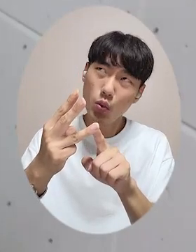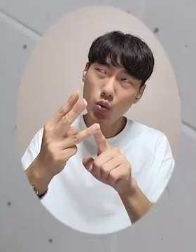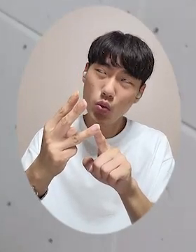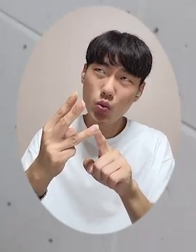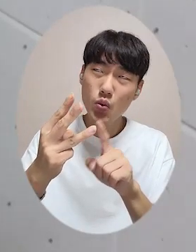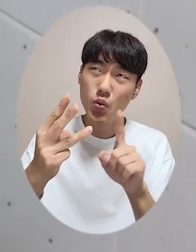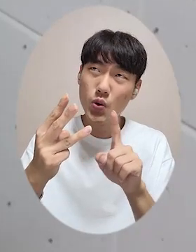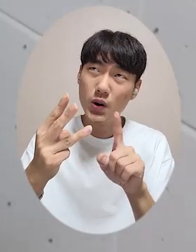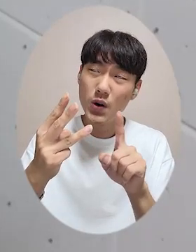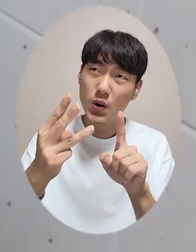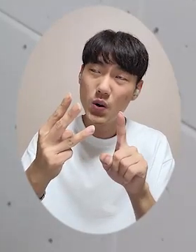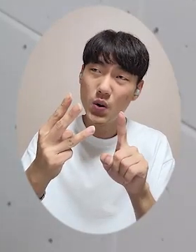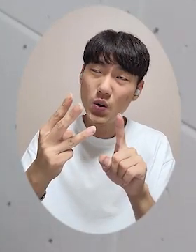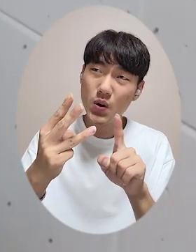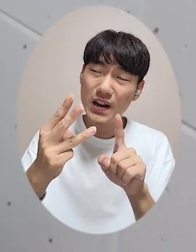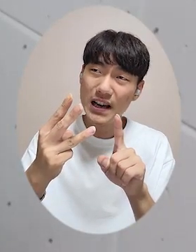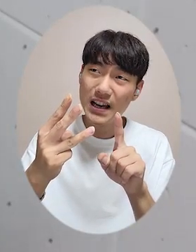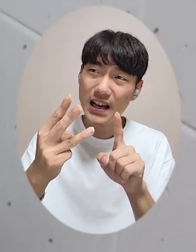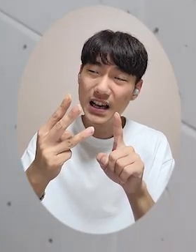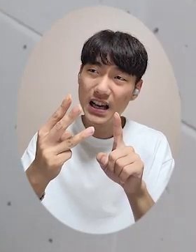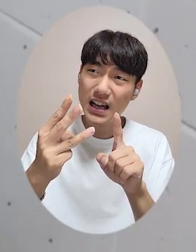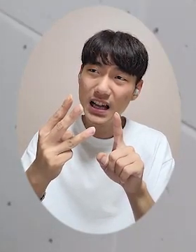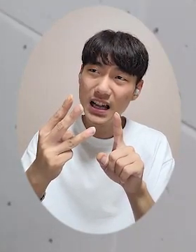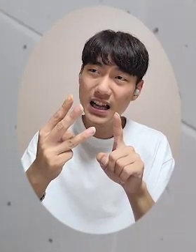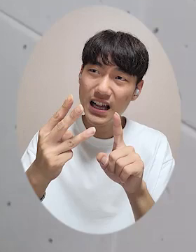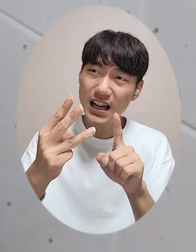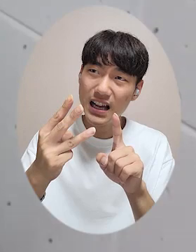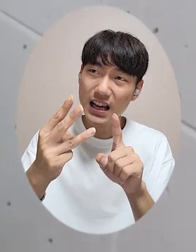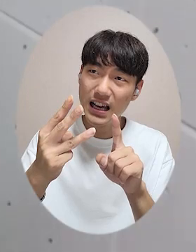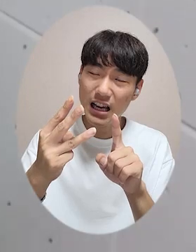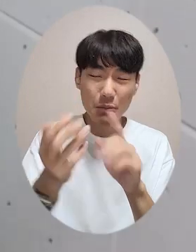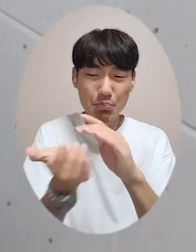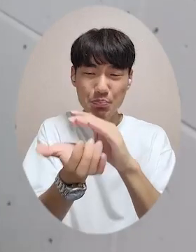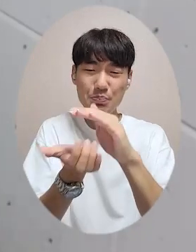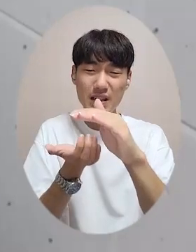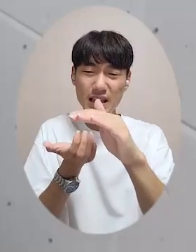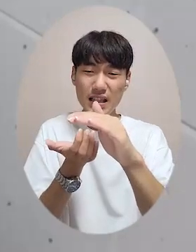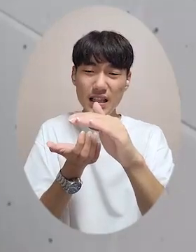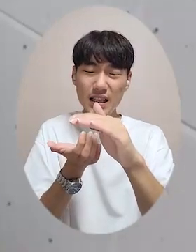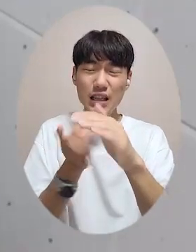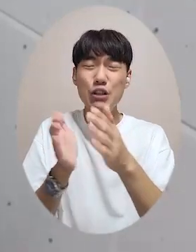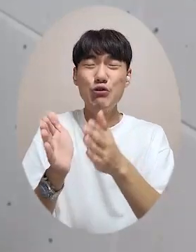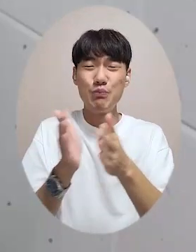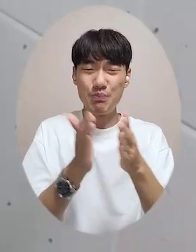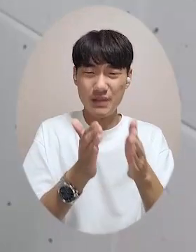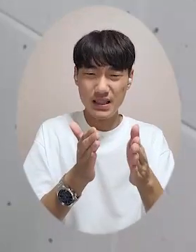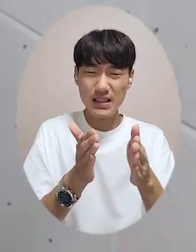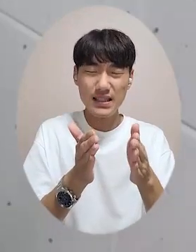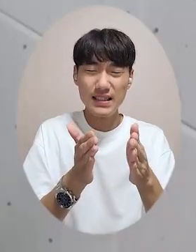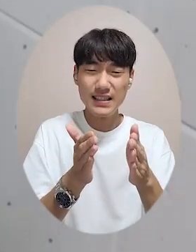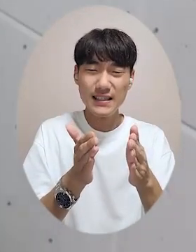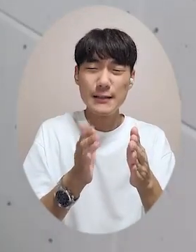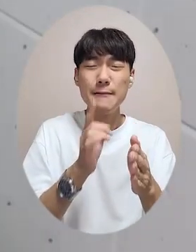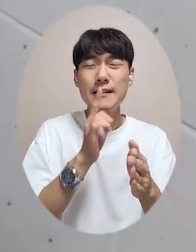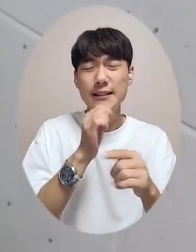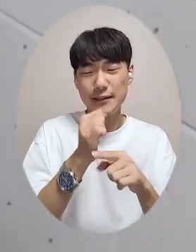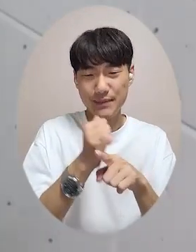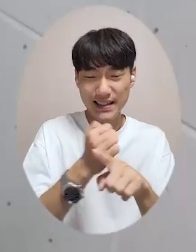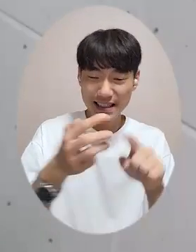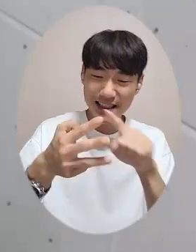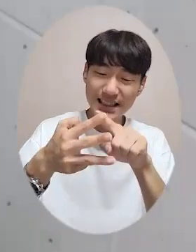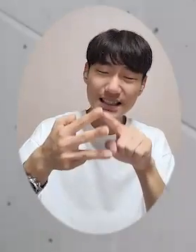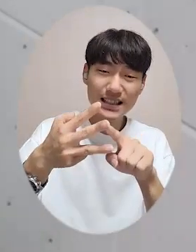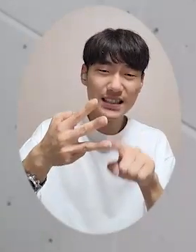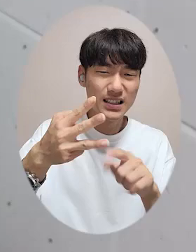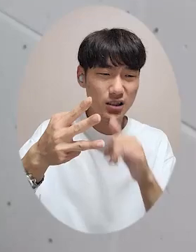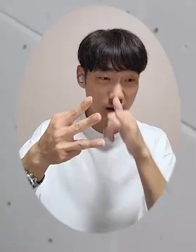가지가 뭐였지? 뭐 대비, 네네네. 뭐 대비하다 뭐 이런. 네. 미리 대비하다. 네. 이럴 때도 뭐 사전 준비할 때 이렇게